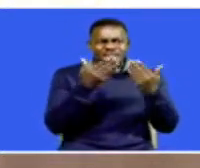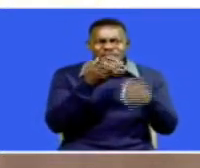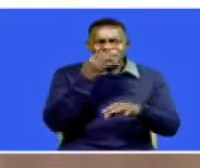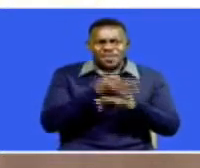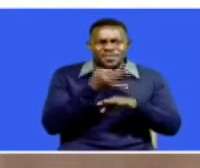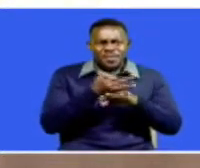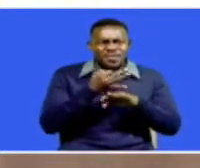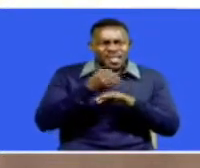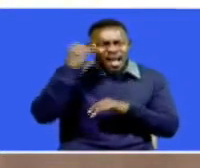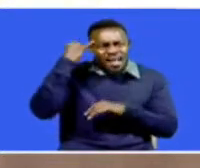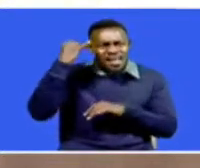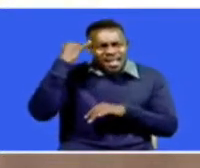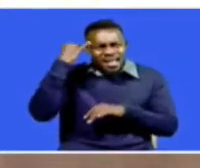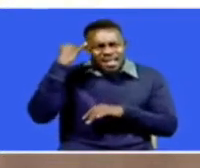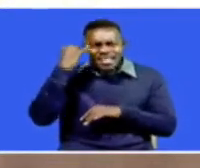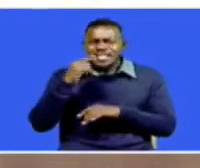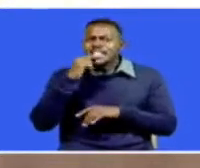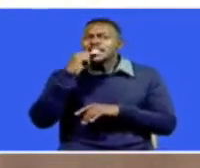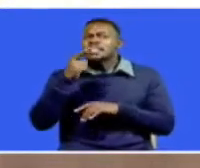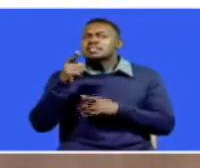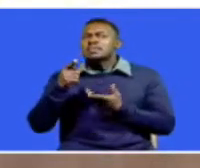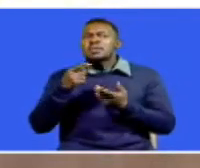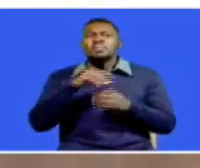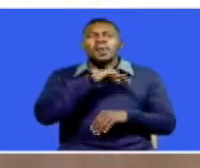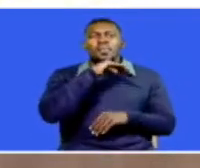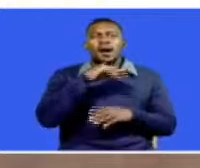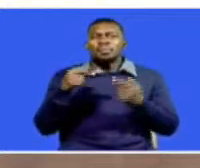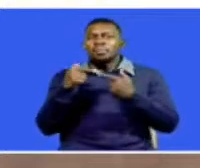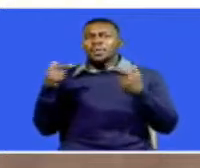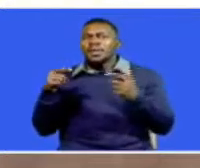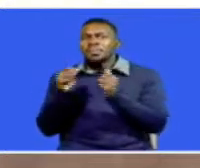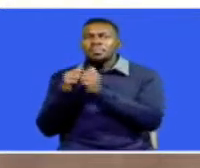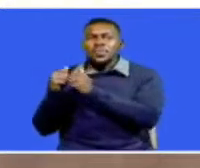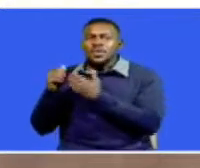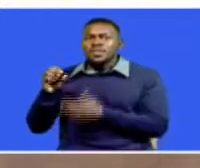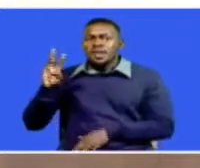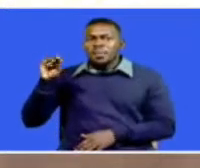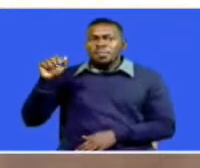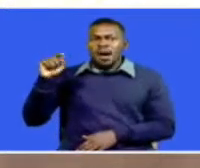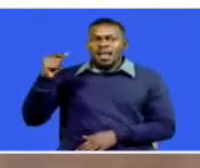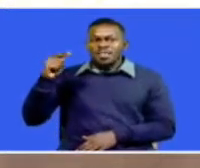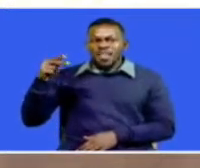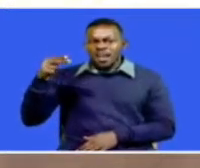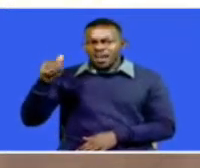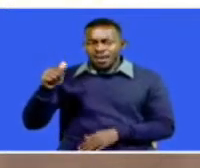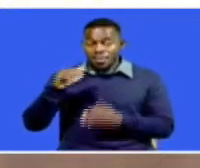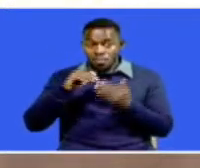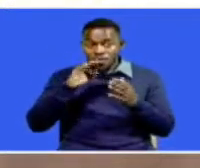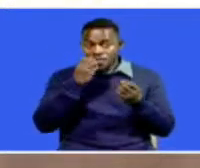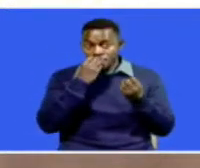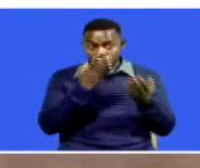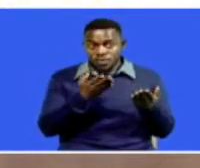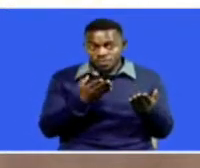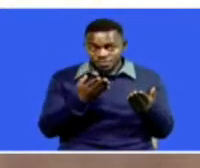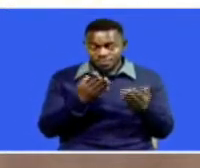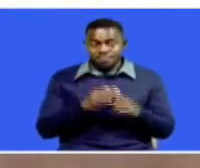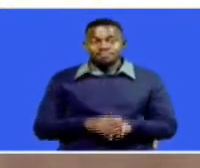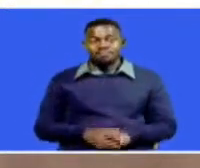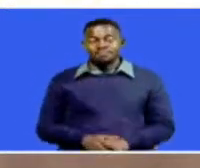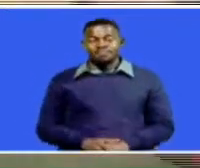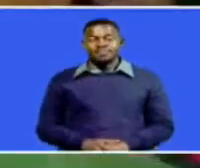hata baada ama kabla ya kusoma yaliomo kwenye ripoti hiyo. Daniel Kariuki na mengi zaidi kutoka bunge la